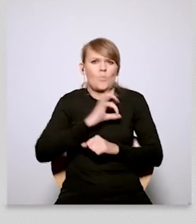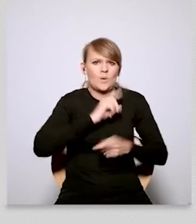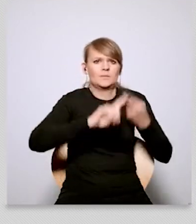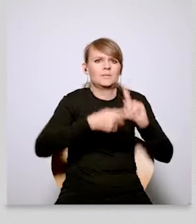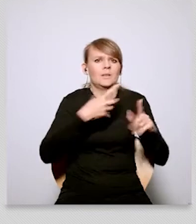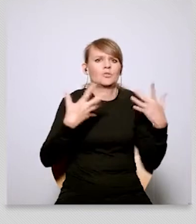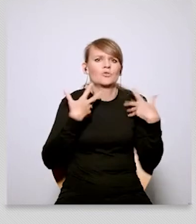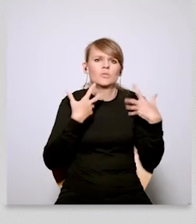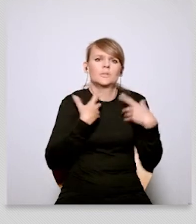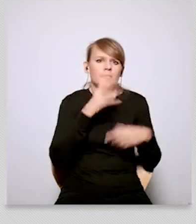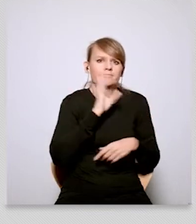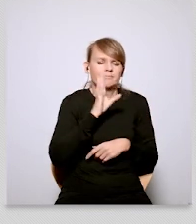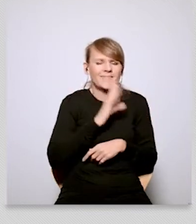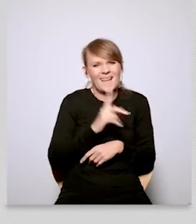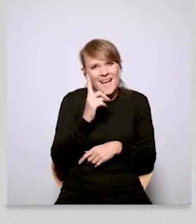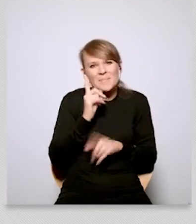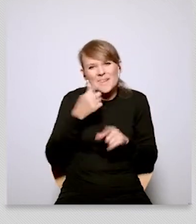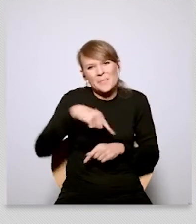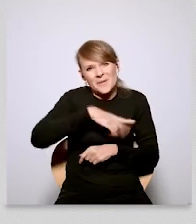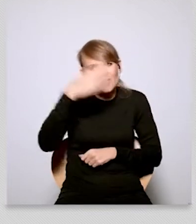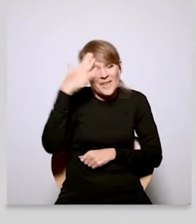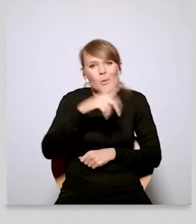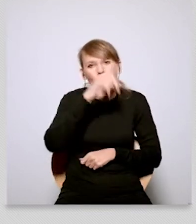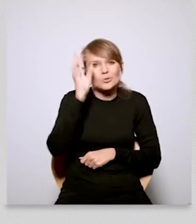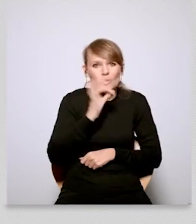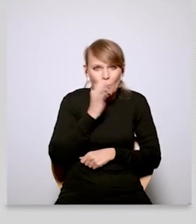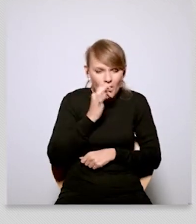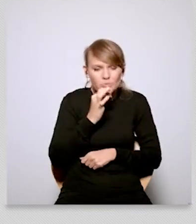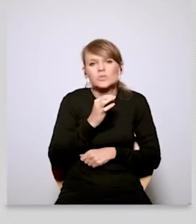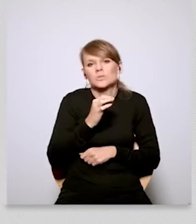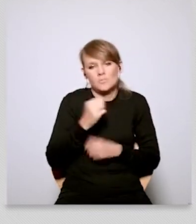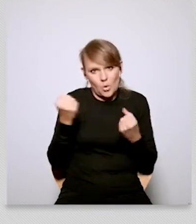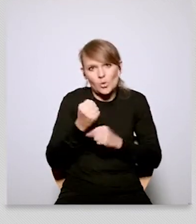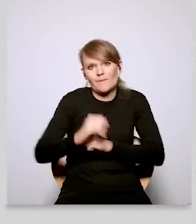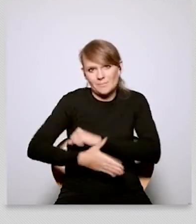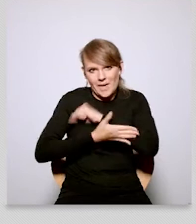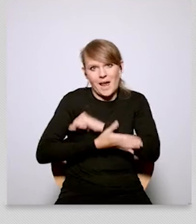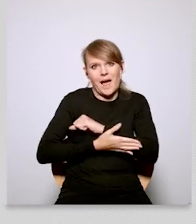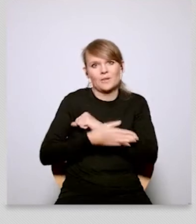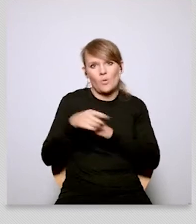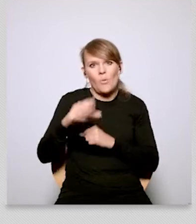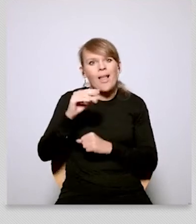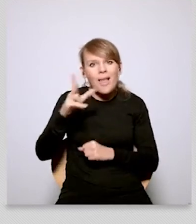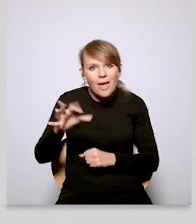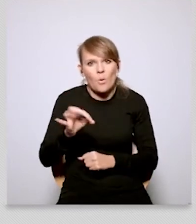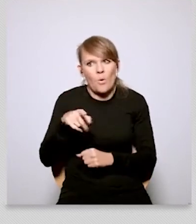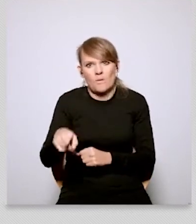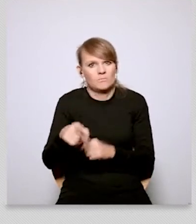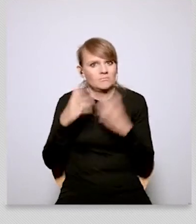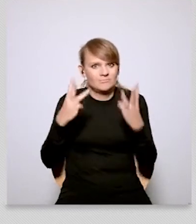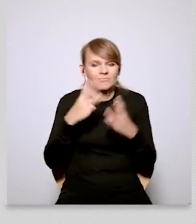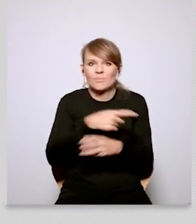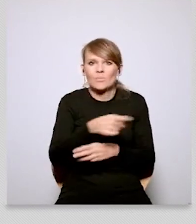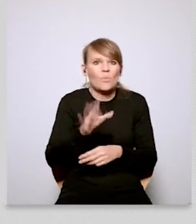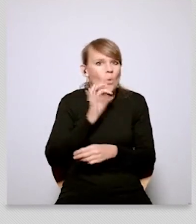tego, że wiemy, że młodzi ludzie generalnie bardzo wspierają tematy związane z ekologią, są bardzo